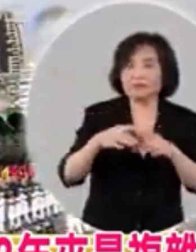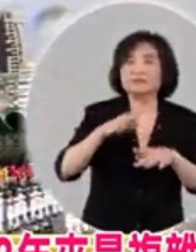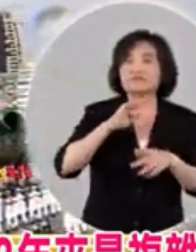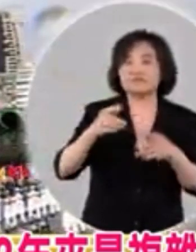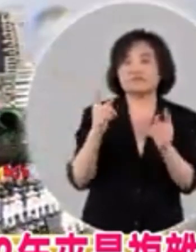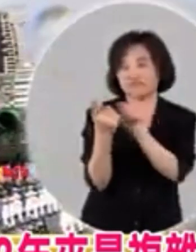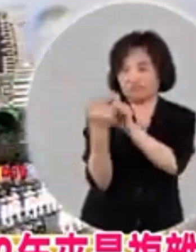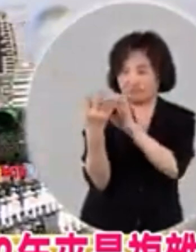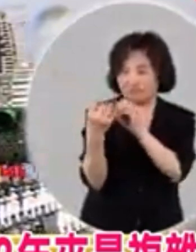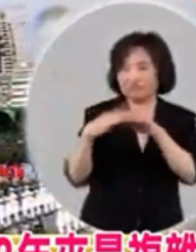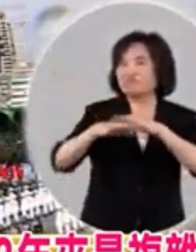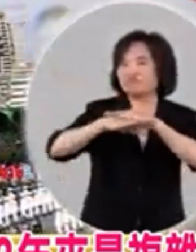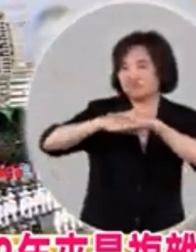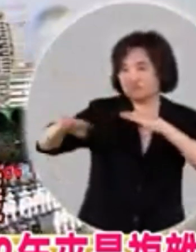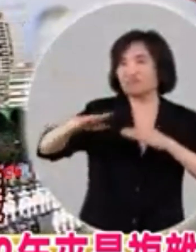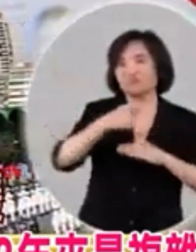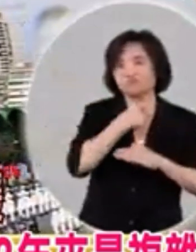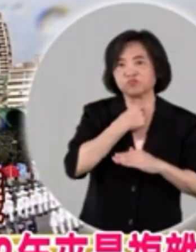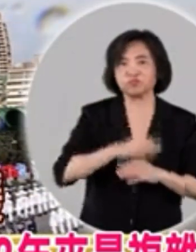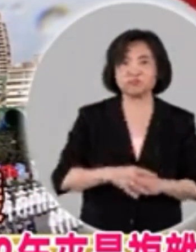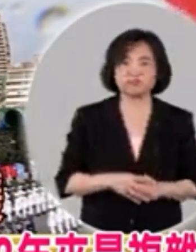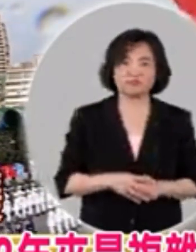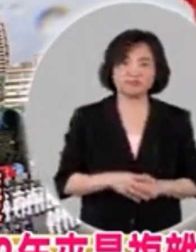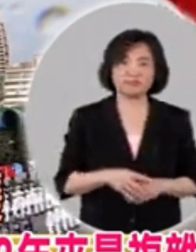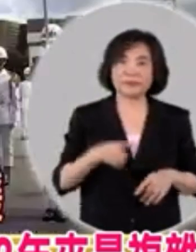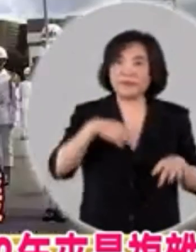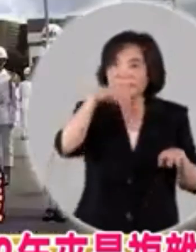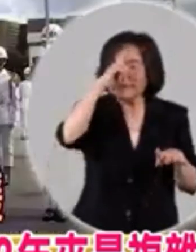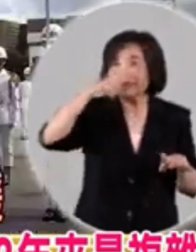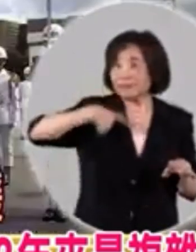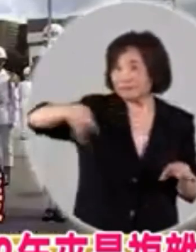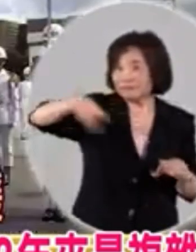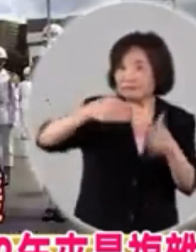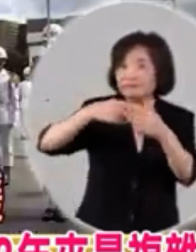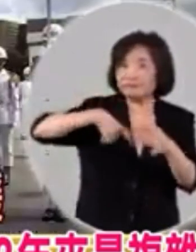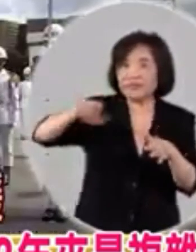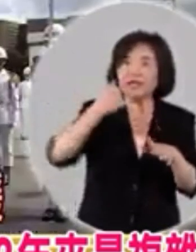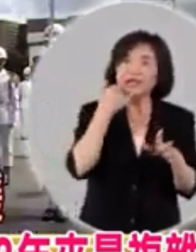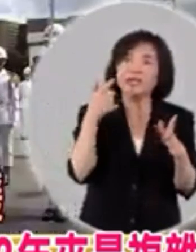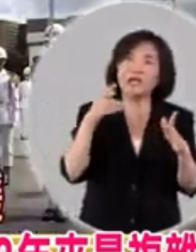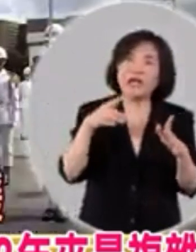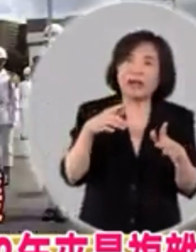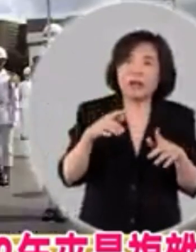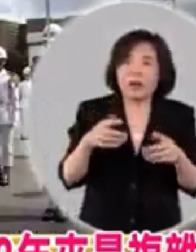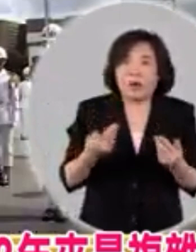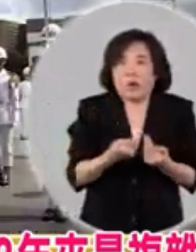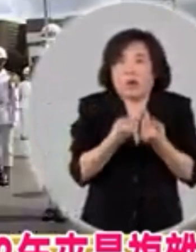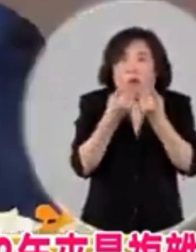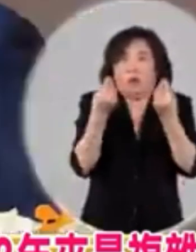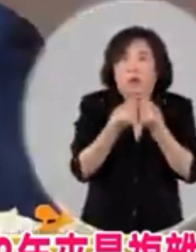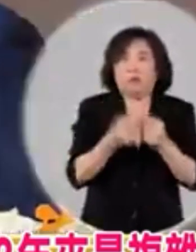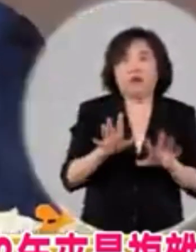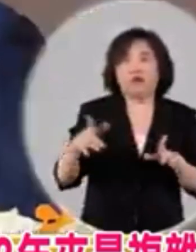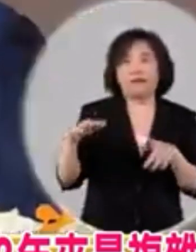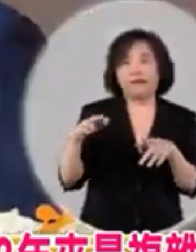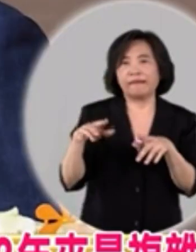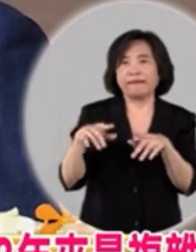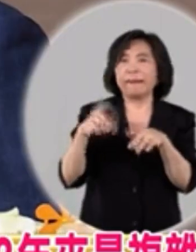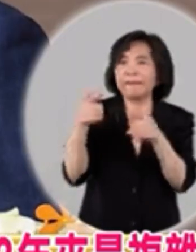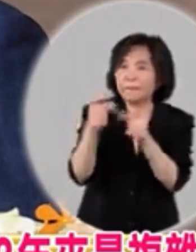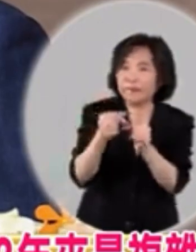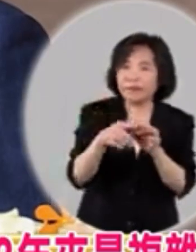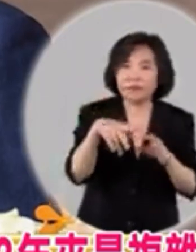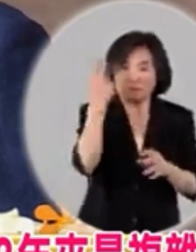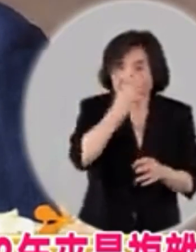话。我们期待两岸关系和缓，我们不会冒进，但